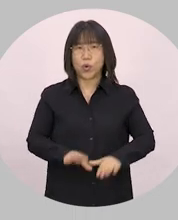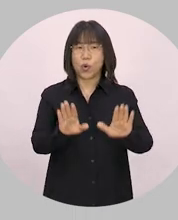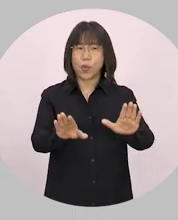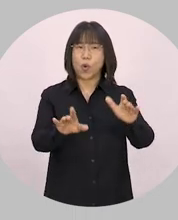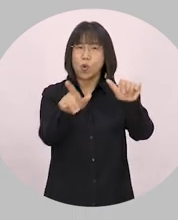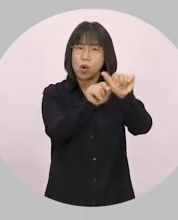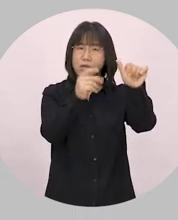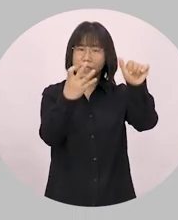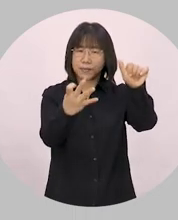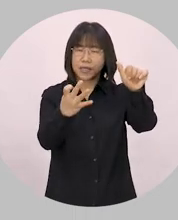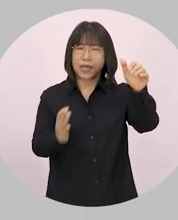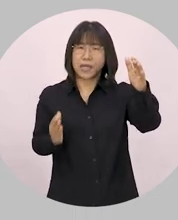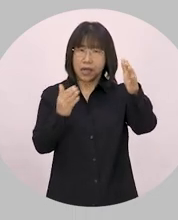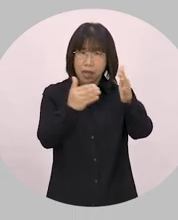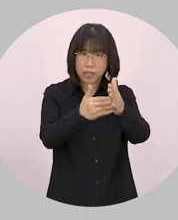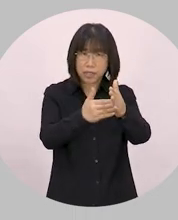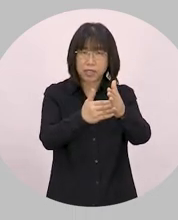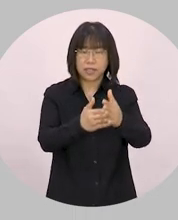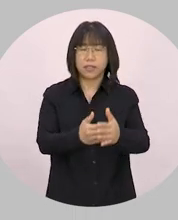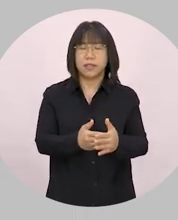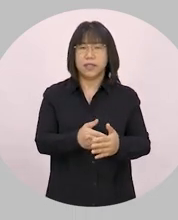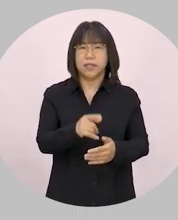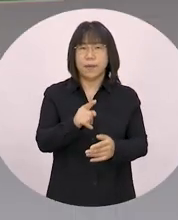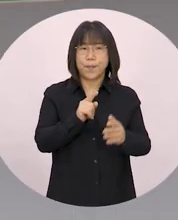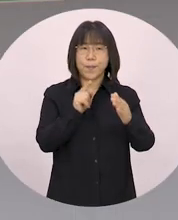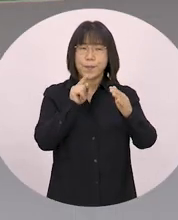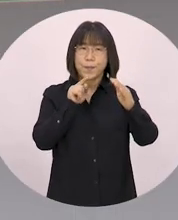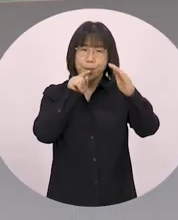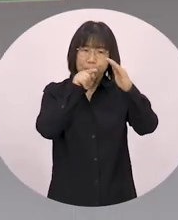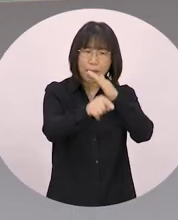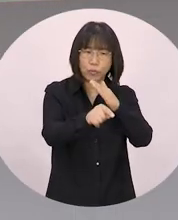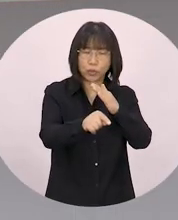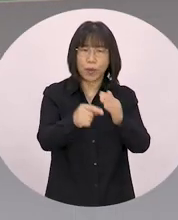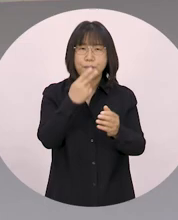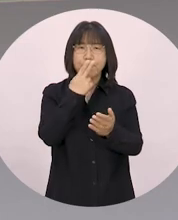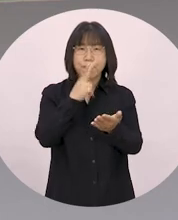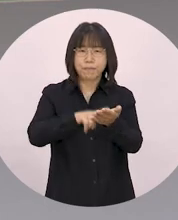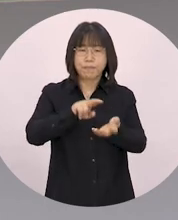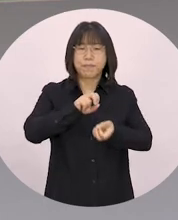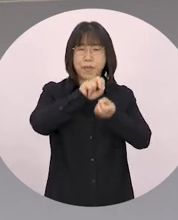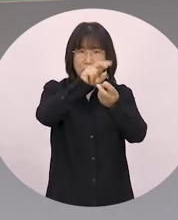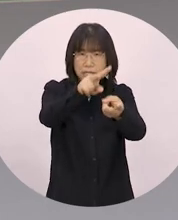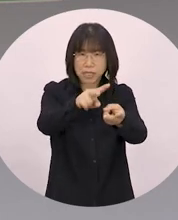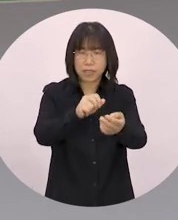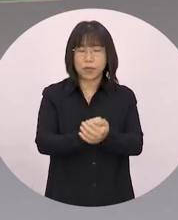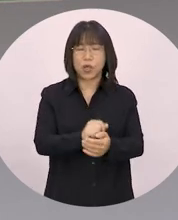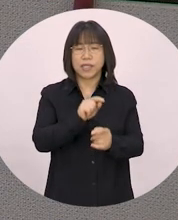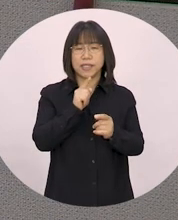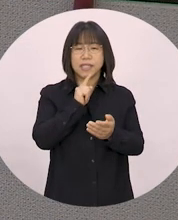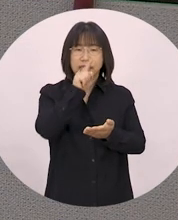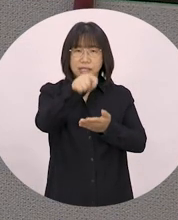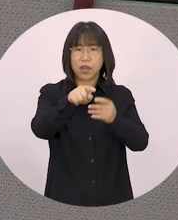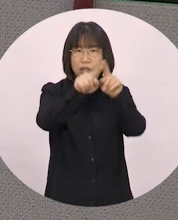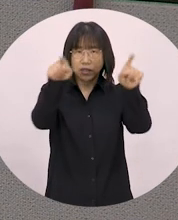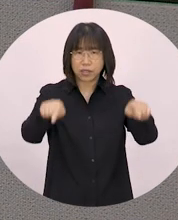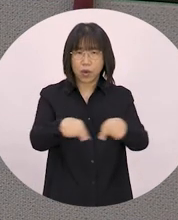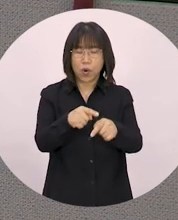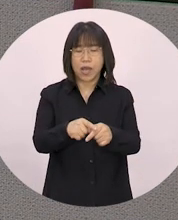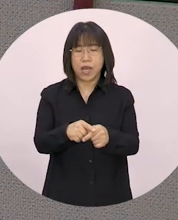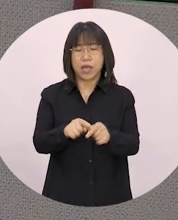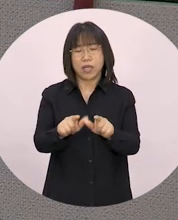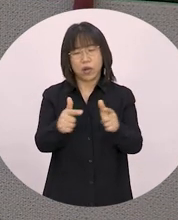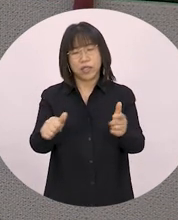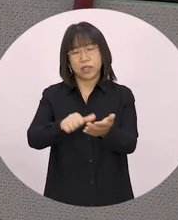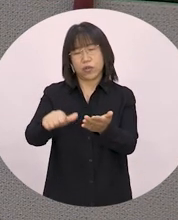신청기간은 오는 14일까지 며 강서구 장악해 사무국의 방문 또는 우편으로 신청서와 관련 서류를